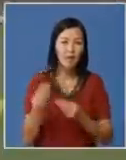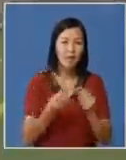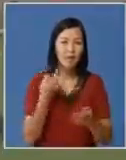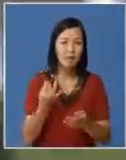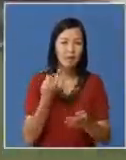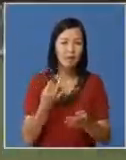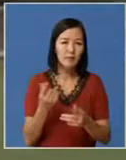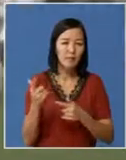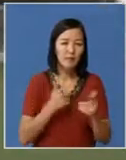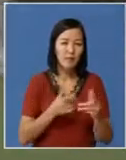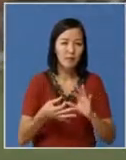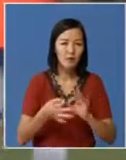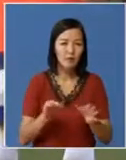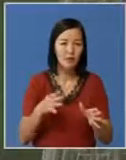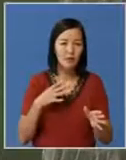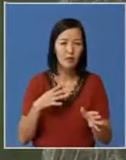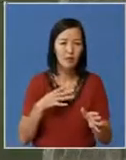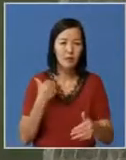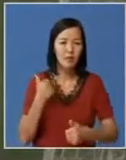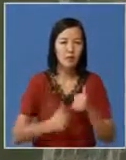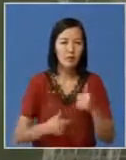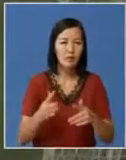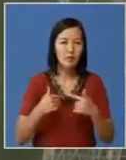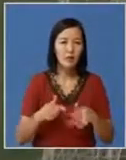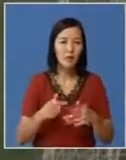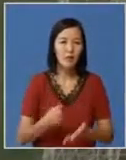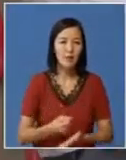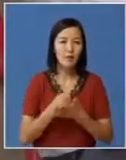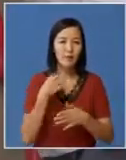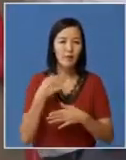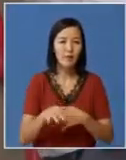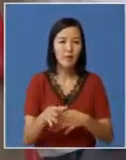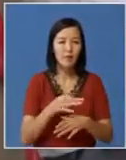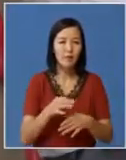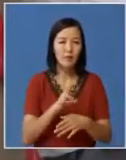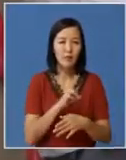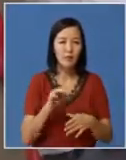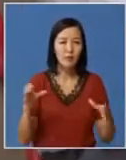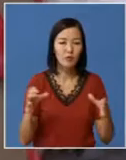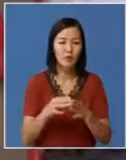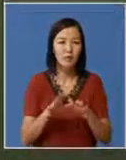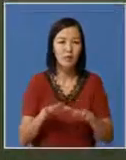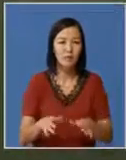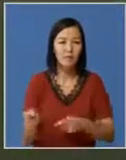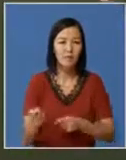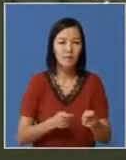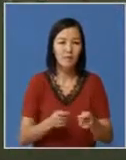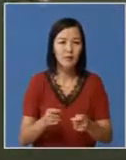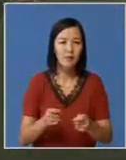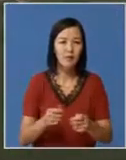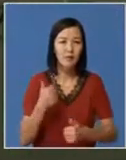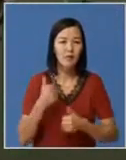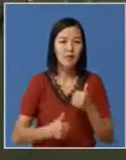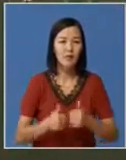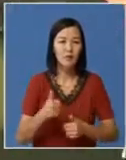все были подготовлены основательно. Соревнования организованы при поддержке филиала областной партии Нур-Отан и местных властей. В ходе